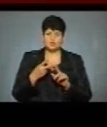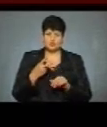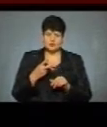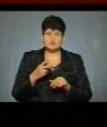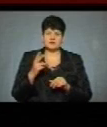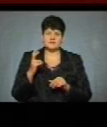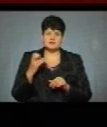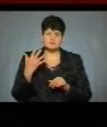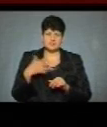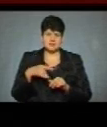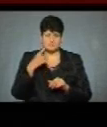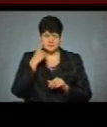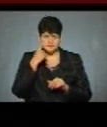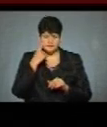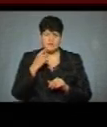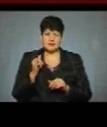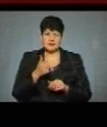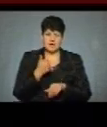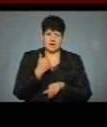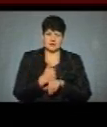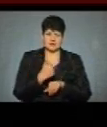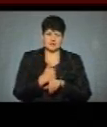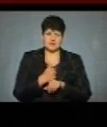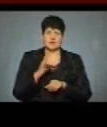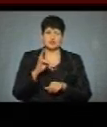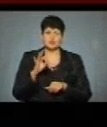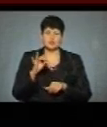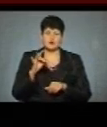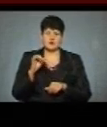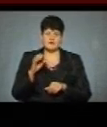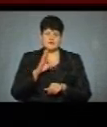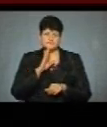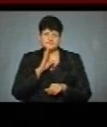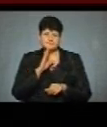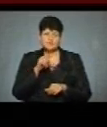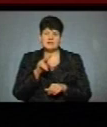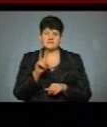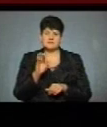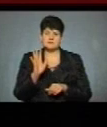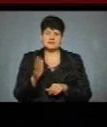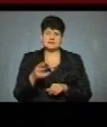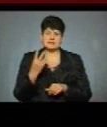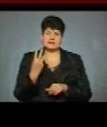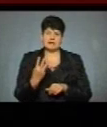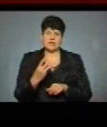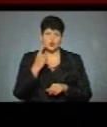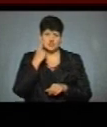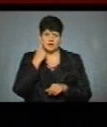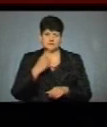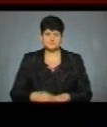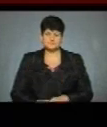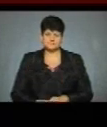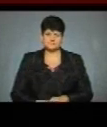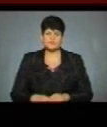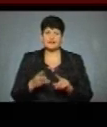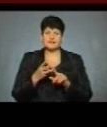Вірер – 250 балів. І лідирує норвежка Інгрід Ландмарк Тандреволт, у неї 253 очки.